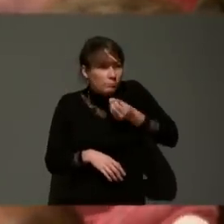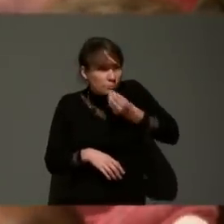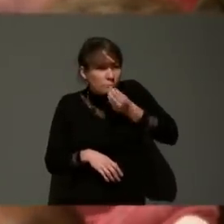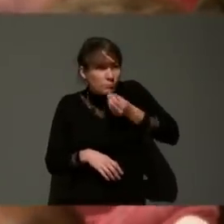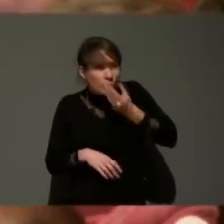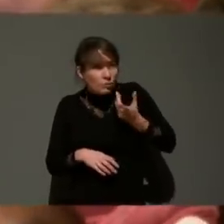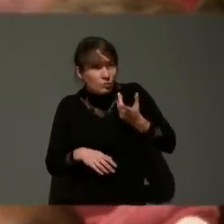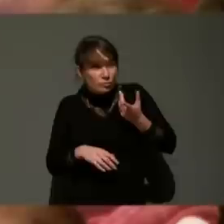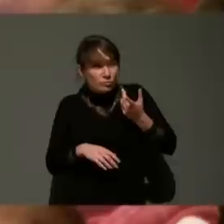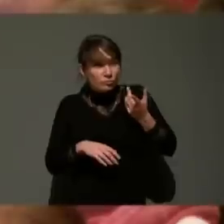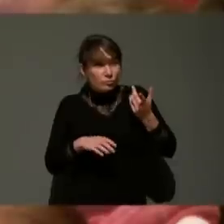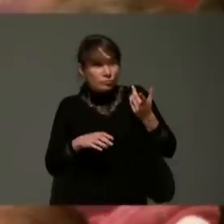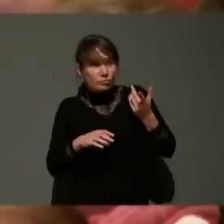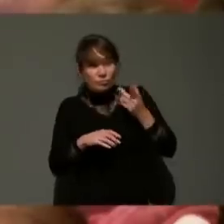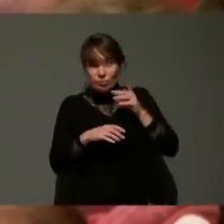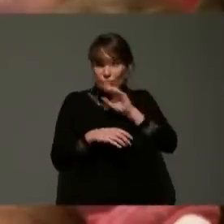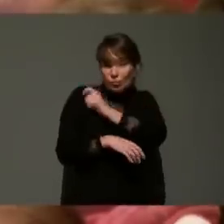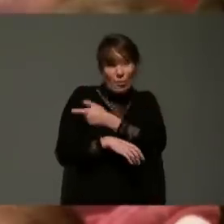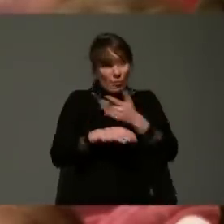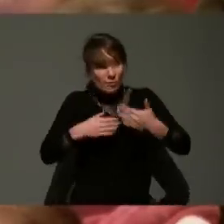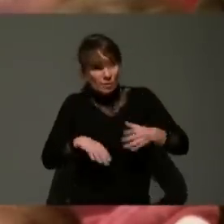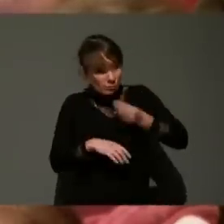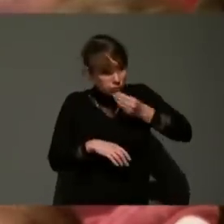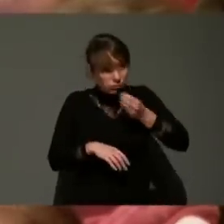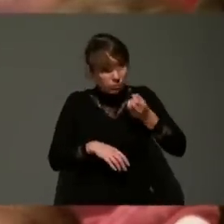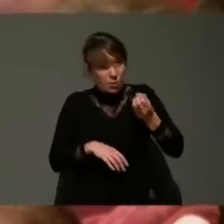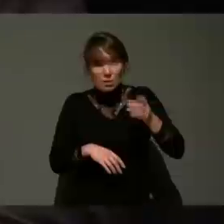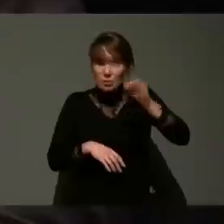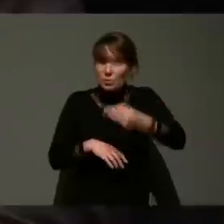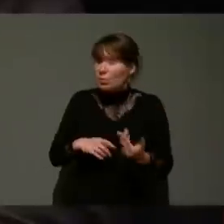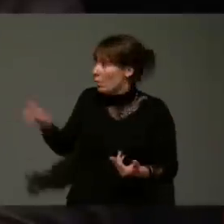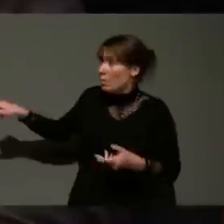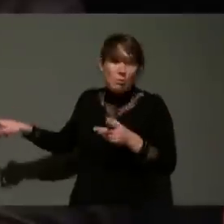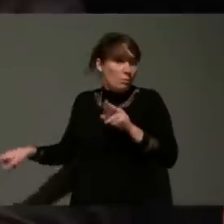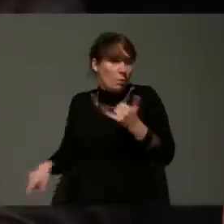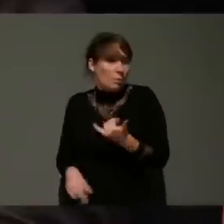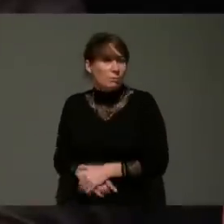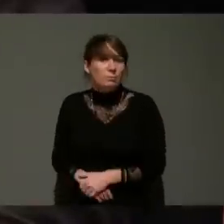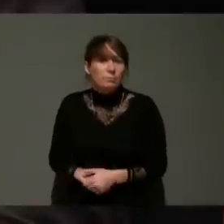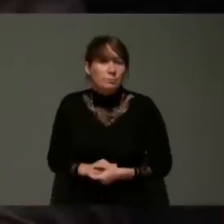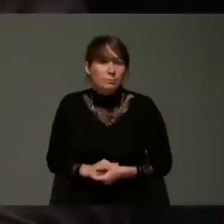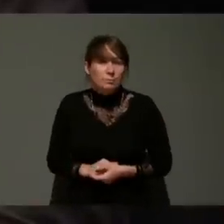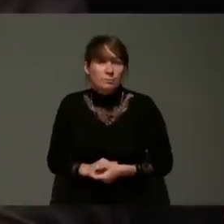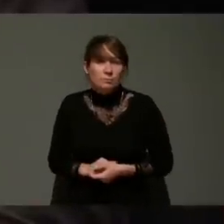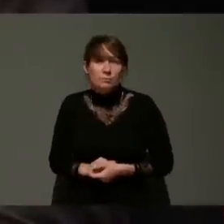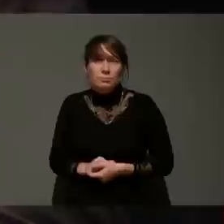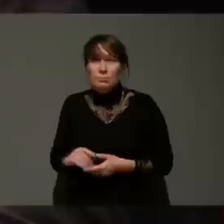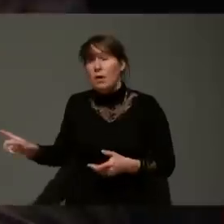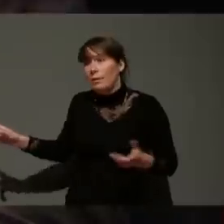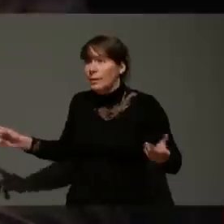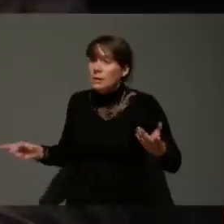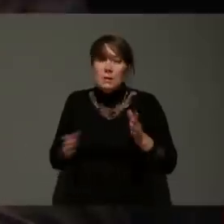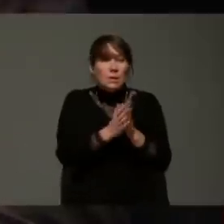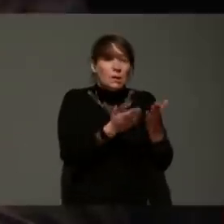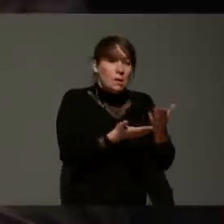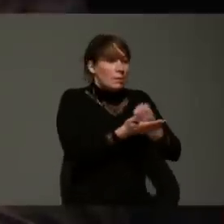rien. Ah, c'est clair et définitif. Non, là aussi, il y a beaucoup de choses qui sont dites, hein, mais ce